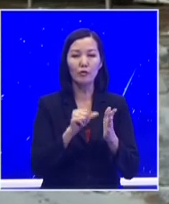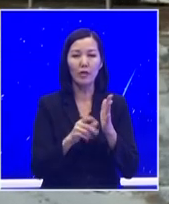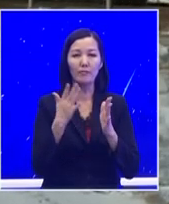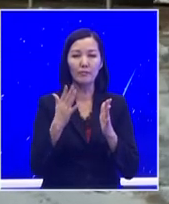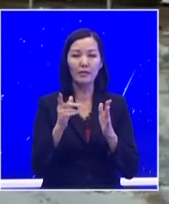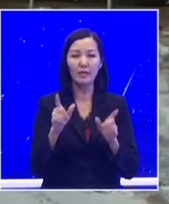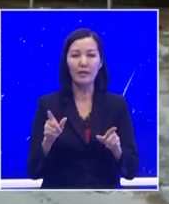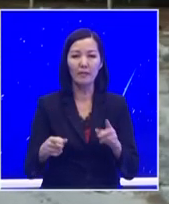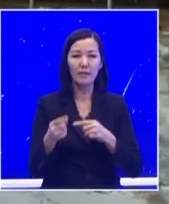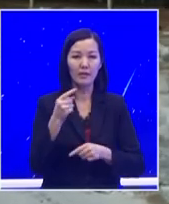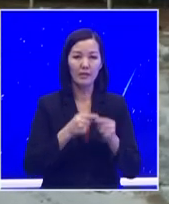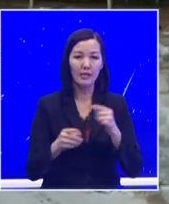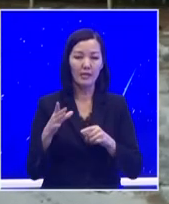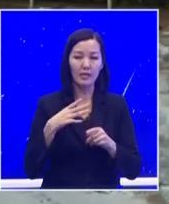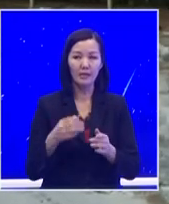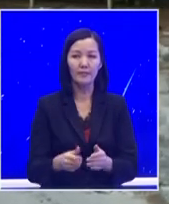ағайын келген.